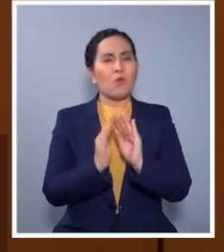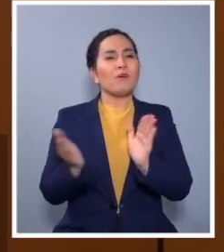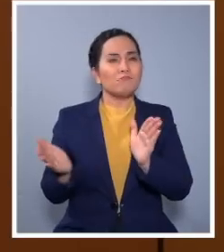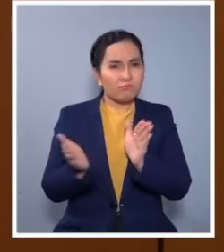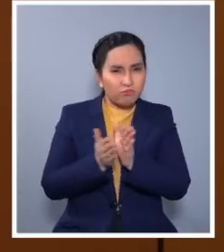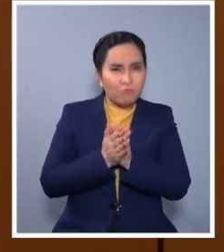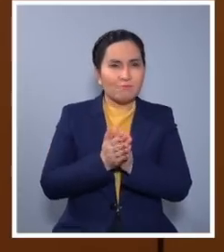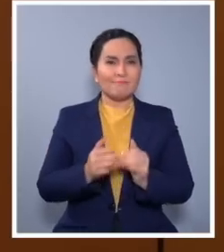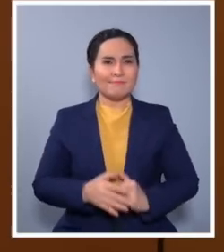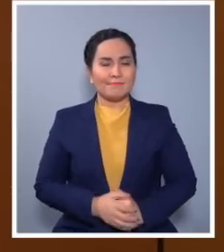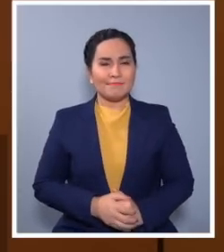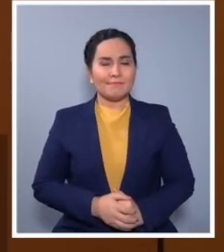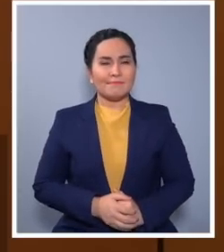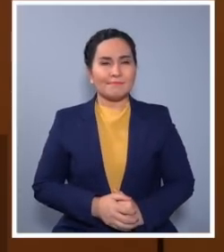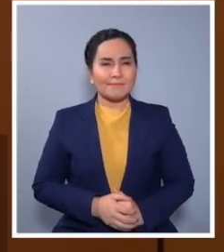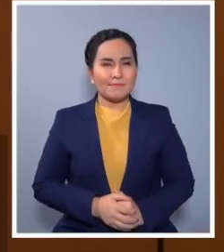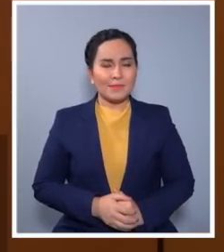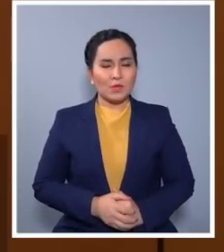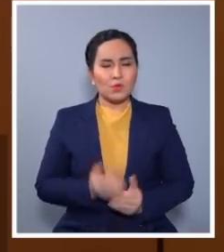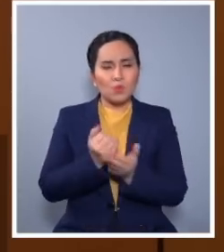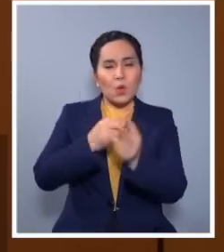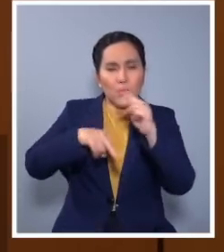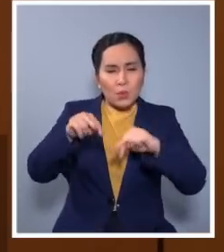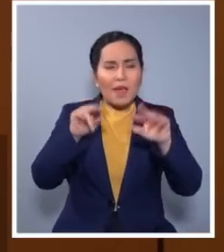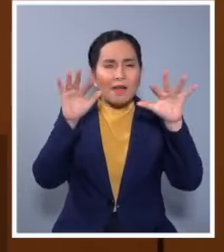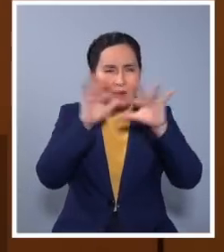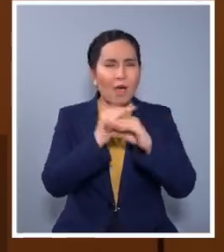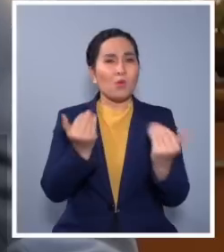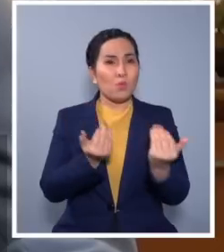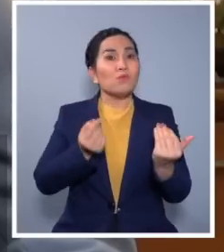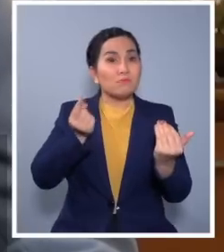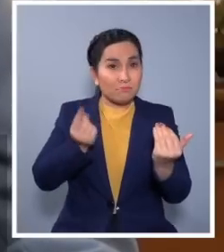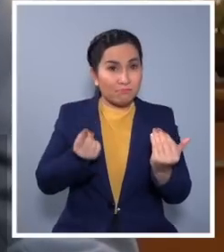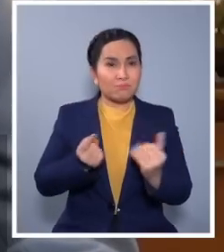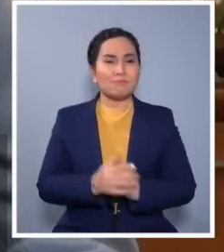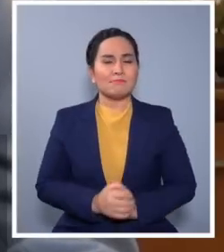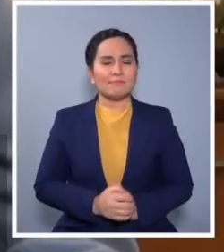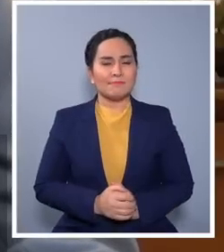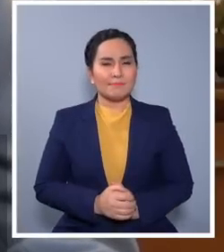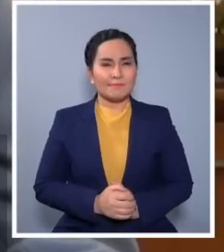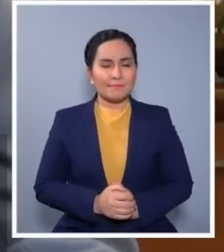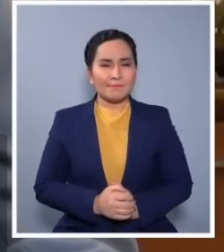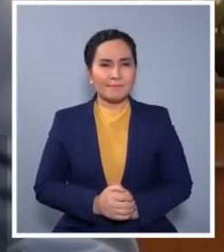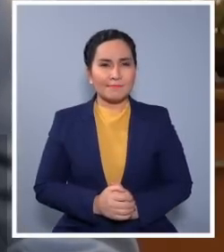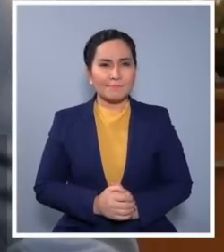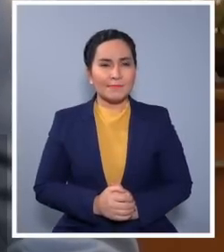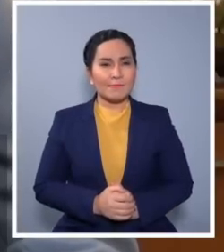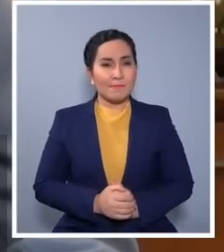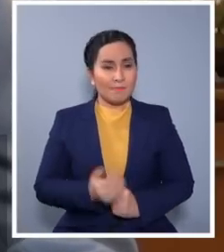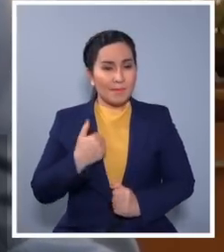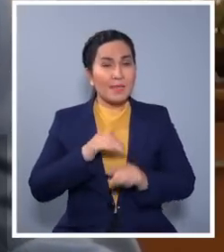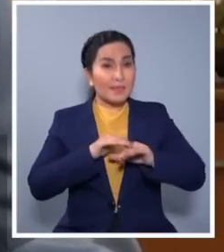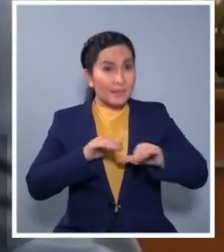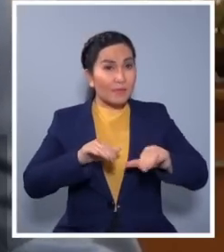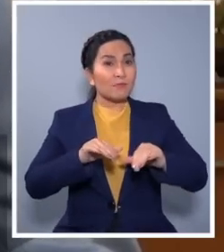ปถัมภ์ได้รับการดูแลเหมือนลูกคนหนึ่งบางส่วนเมื่อกลับไปแล้ว